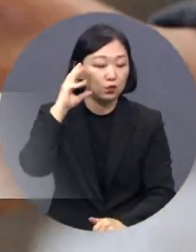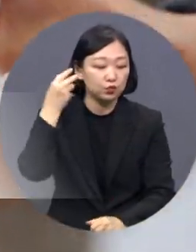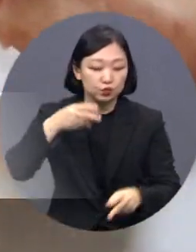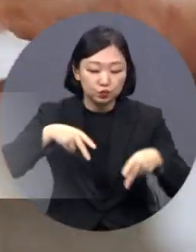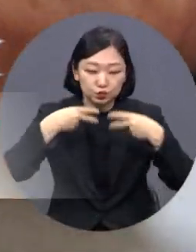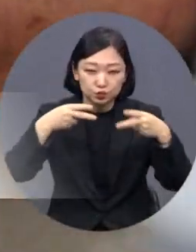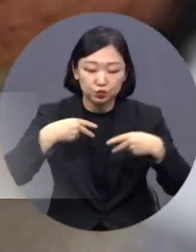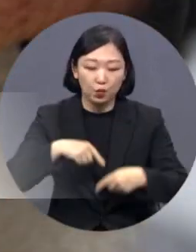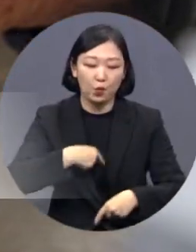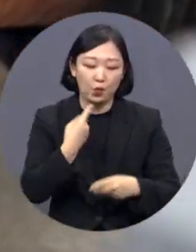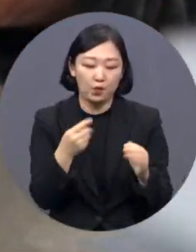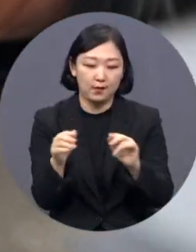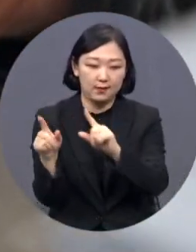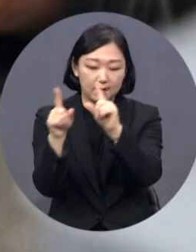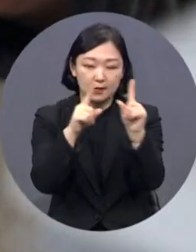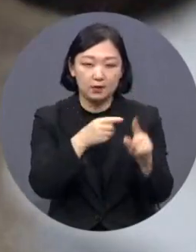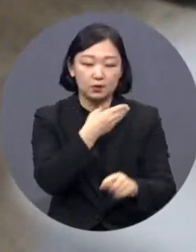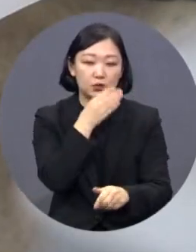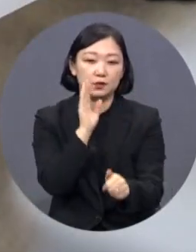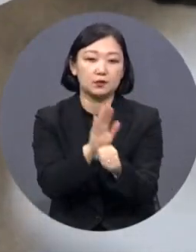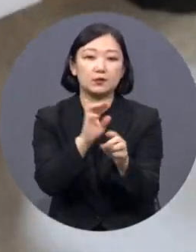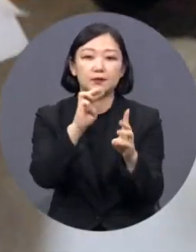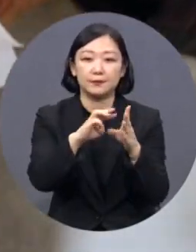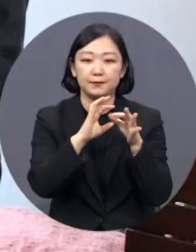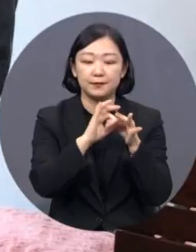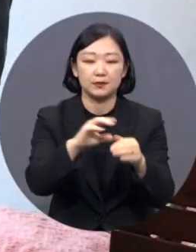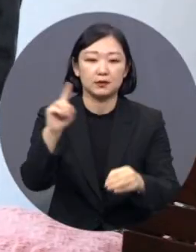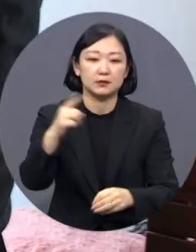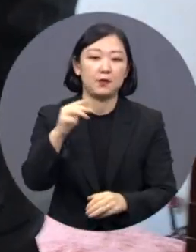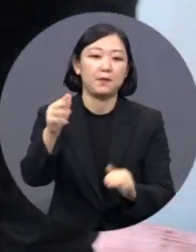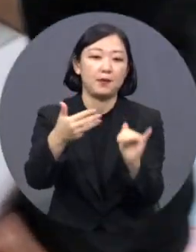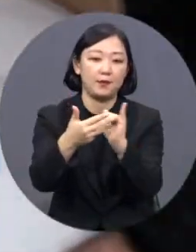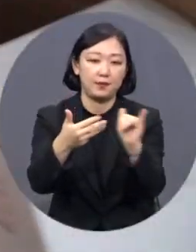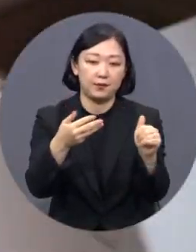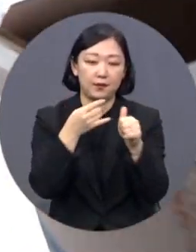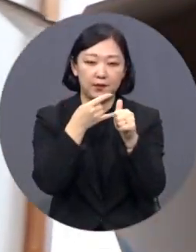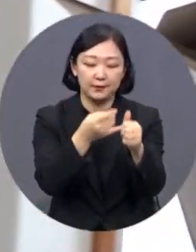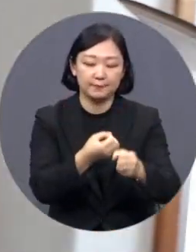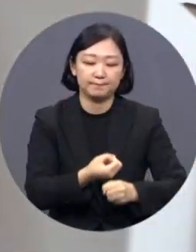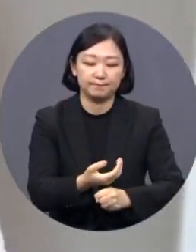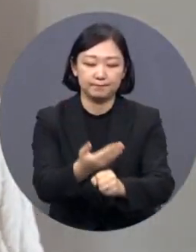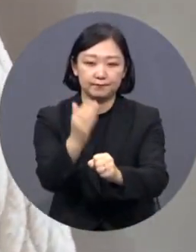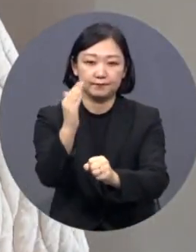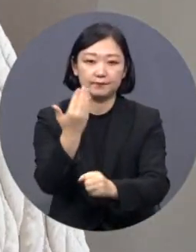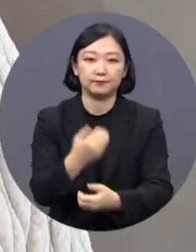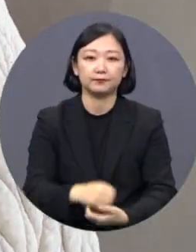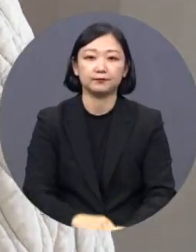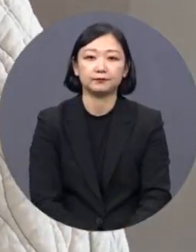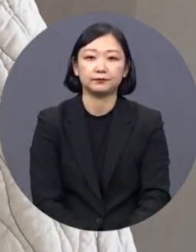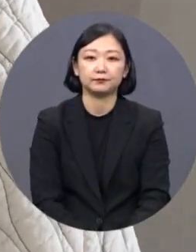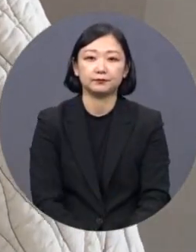제주시 홀로사는 노인 지원 센터를 통해 1800여 명의 노인들에게 전달됐습니다 DA